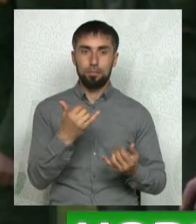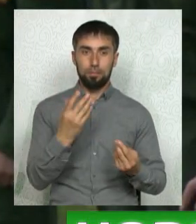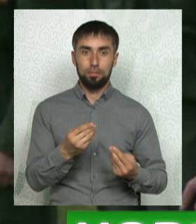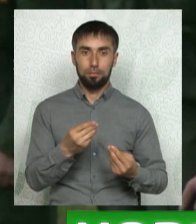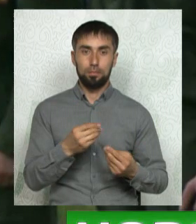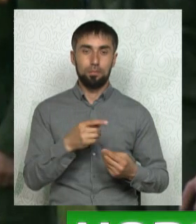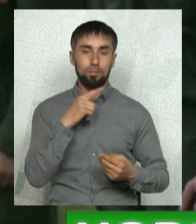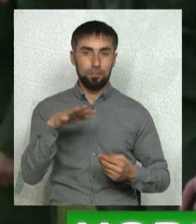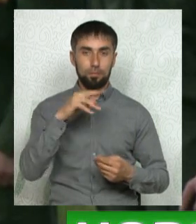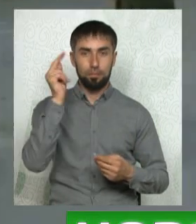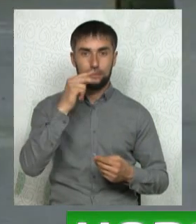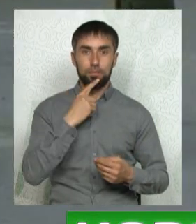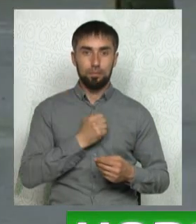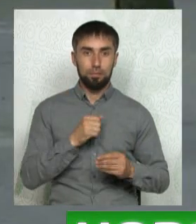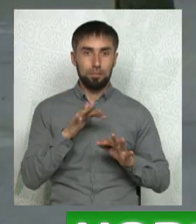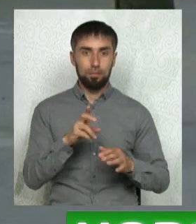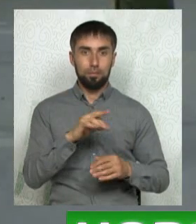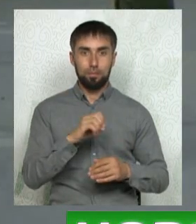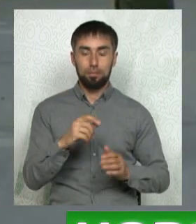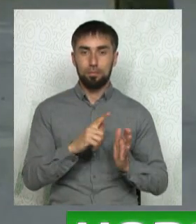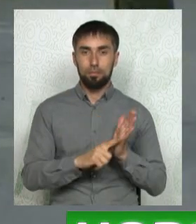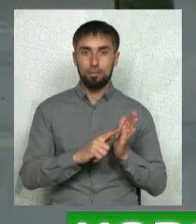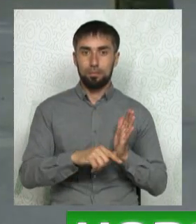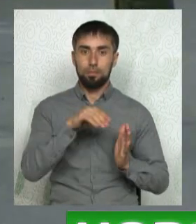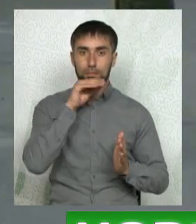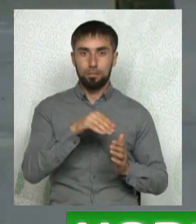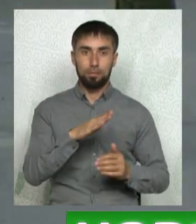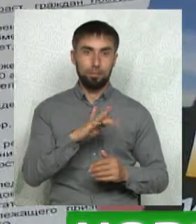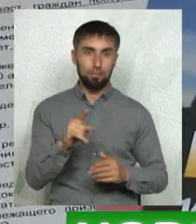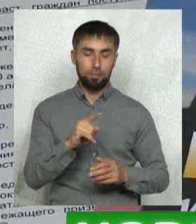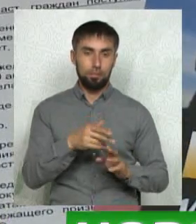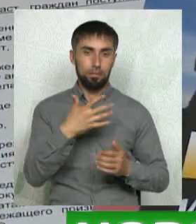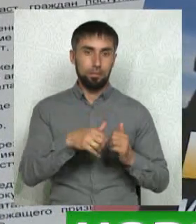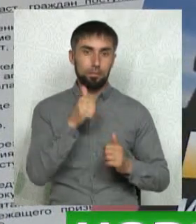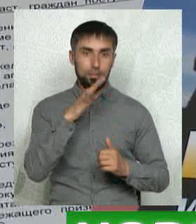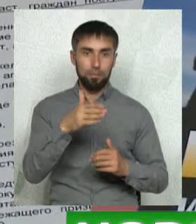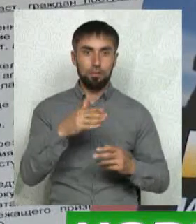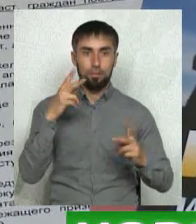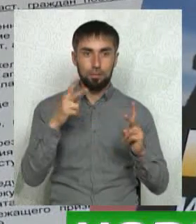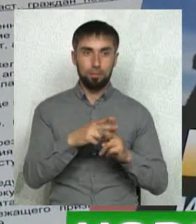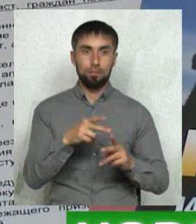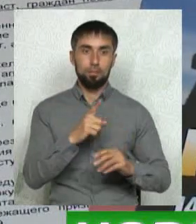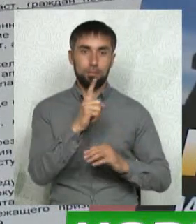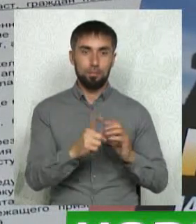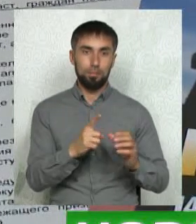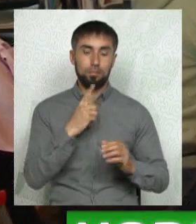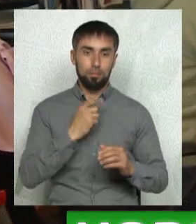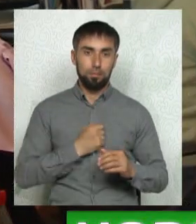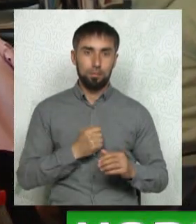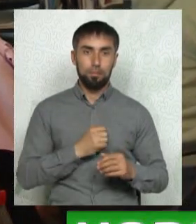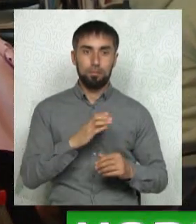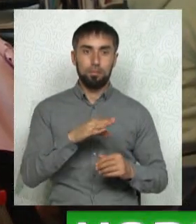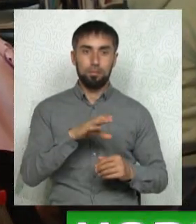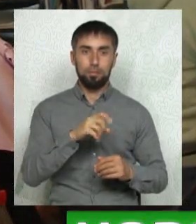день в стране обучают военному делу более 70 профессиональных вузов, среди которых военная академия ракетных войск